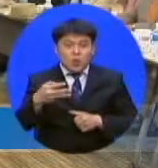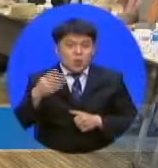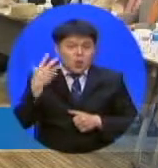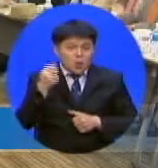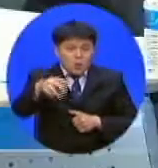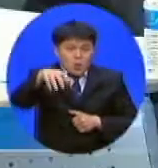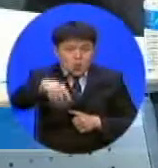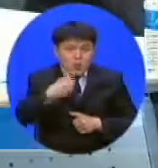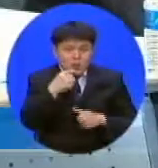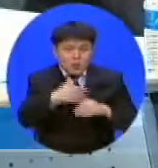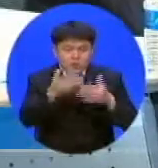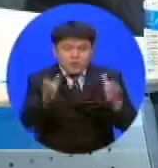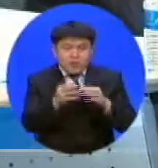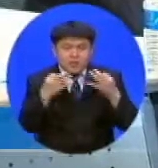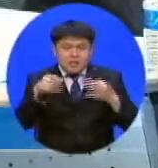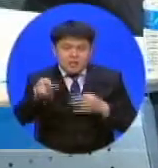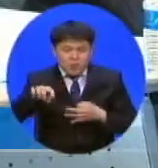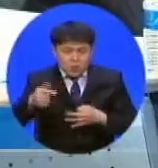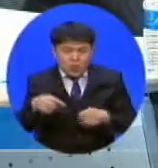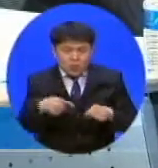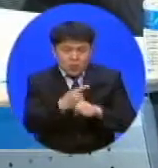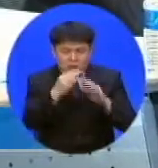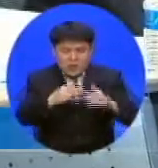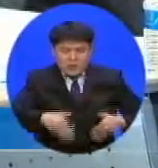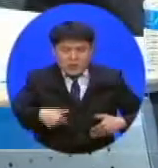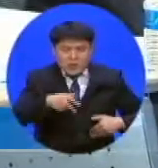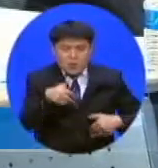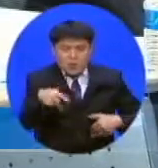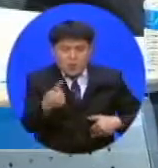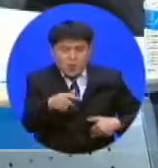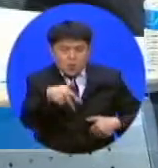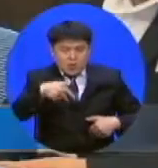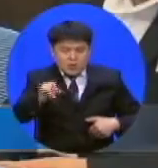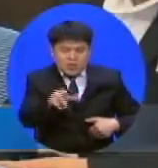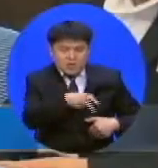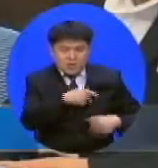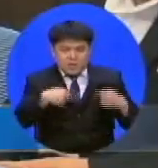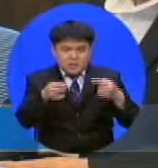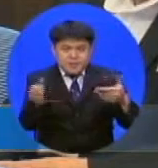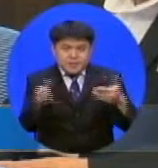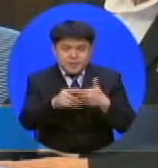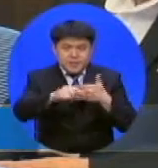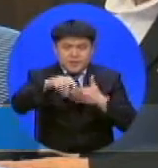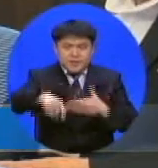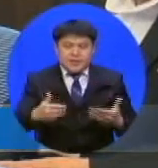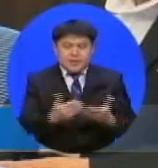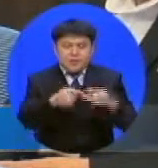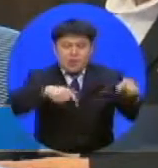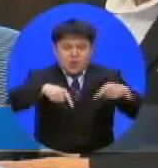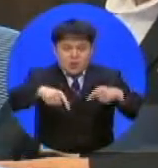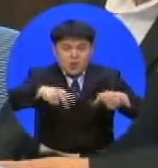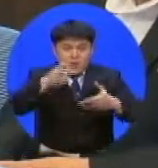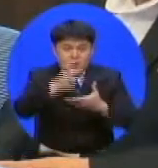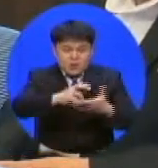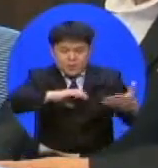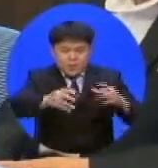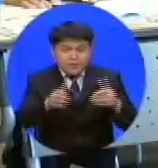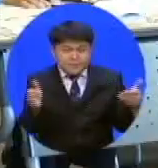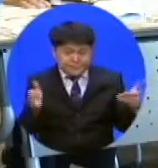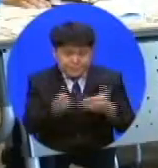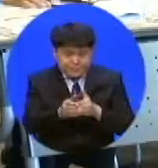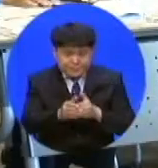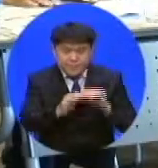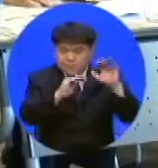김성곤 국회의원 및 전남도 의원과 시의원들이 참석한 가운데 지역발전 정책토론회가 열렸습니다.